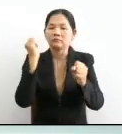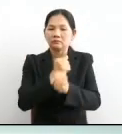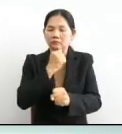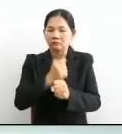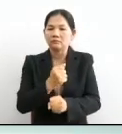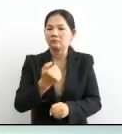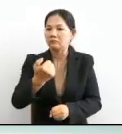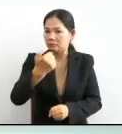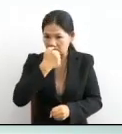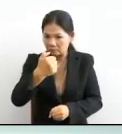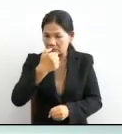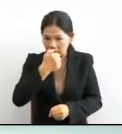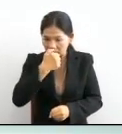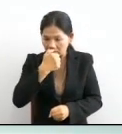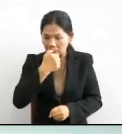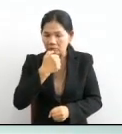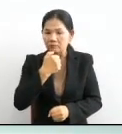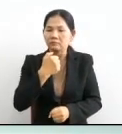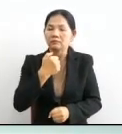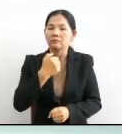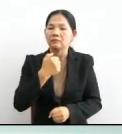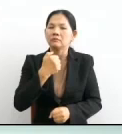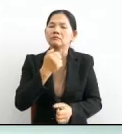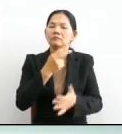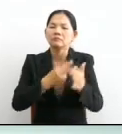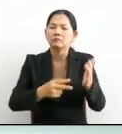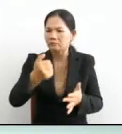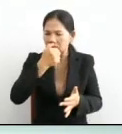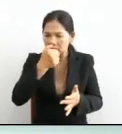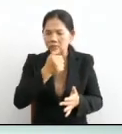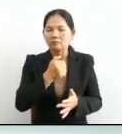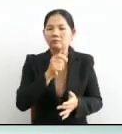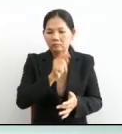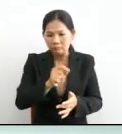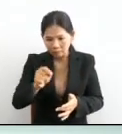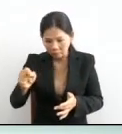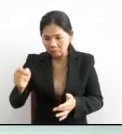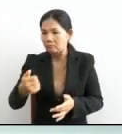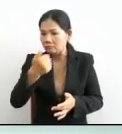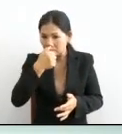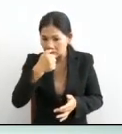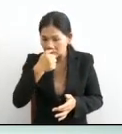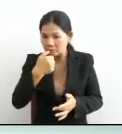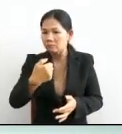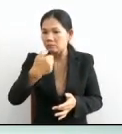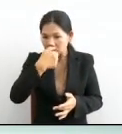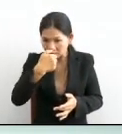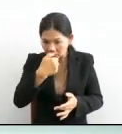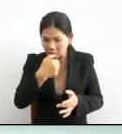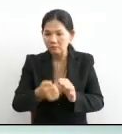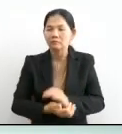chìa núm chà chẳng núm ấy còn một bình khuôn ai mà nó con Chà.